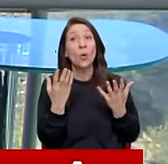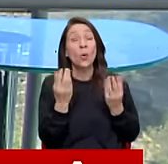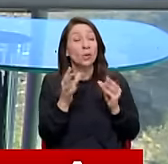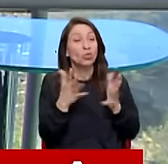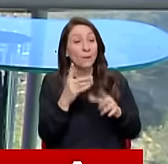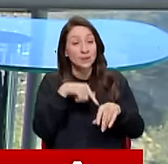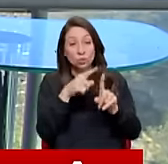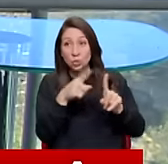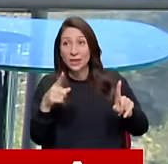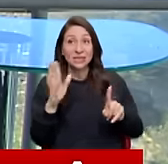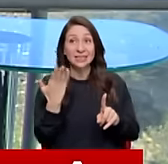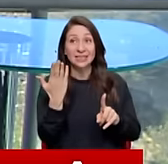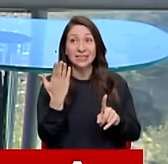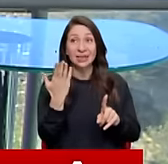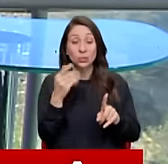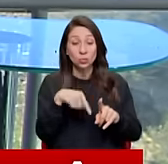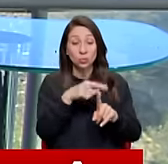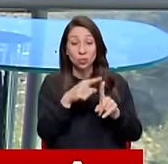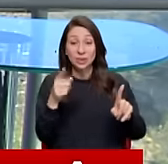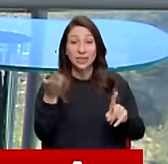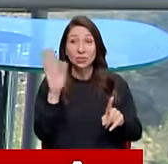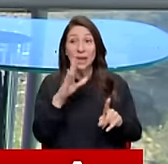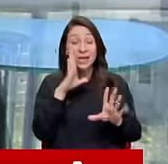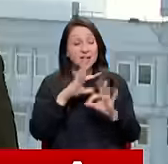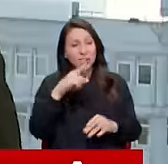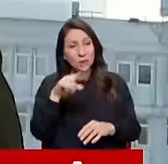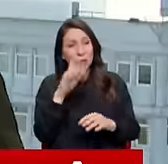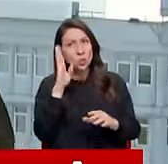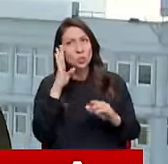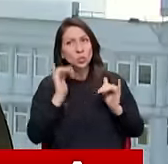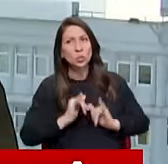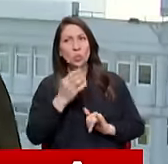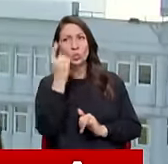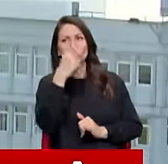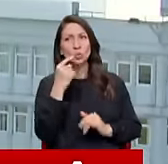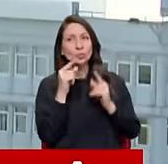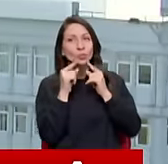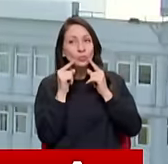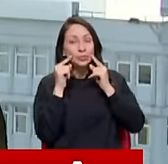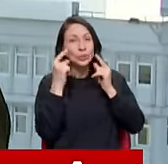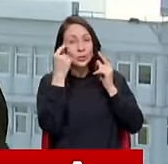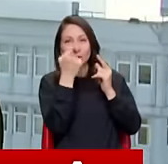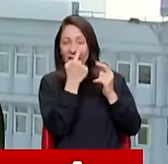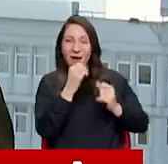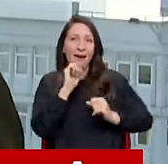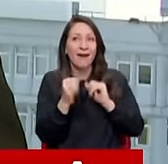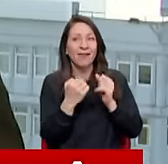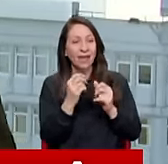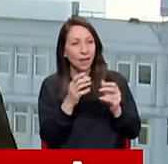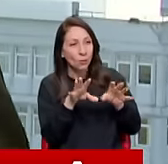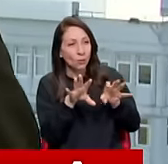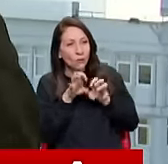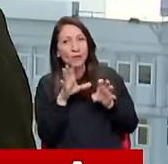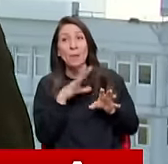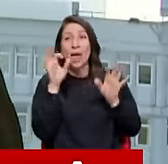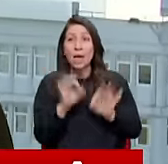tuhaf bir süreç geçirdik ki bu süreçten sonra insanların huzur ve mutluluğu gerçekten gözlerine ve hareketlerine yansıyor.